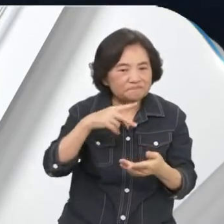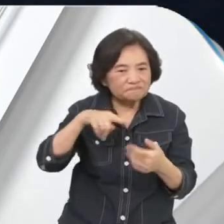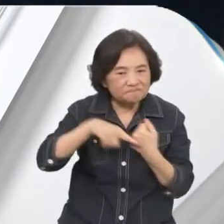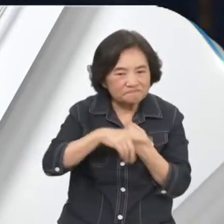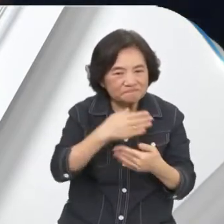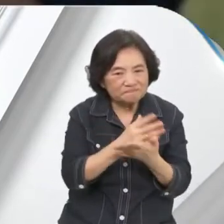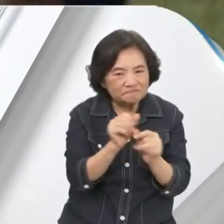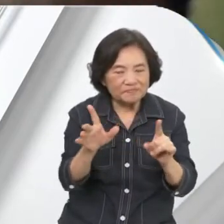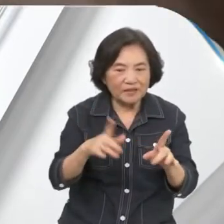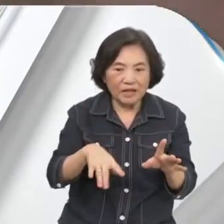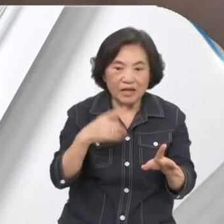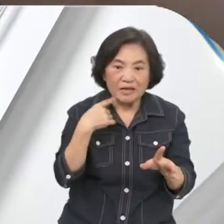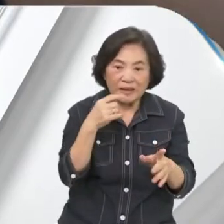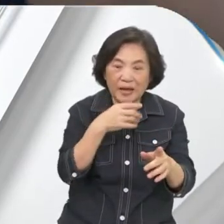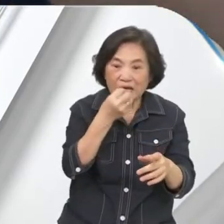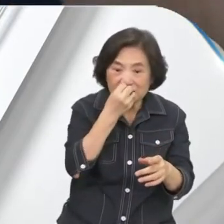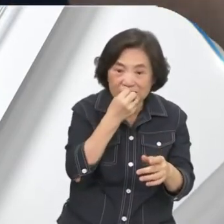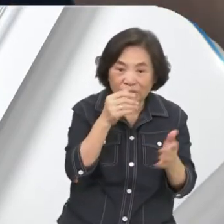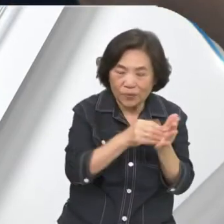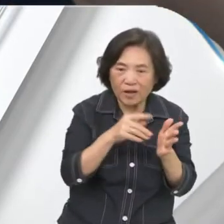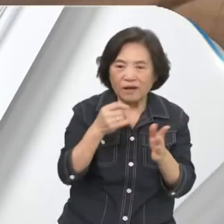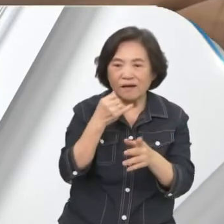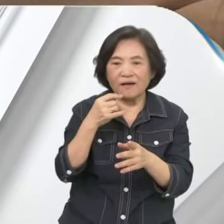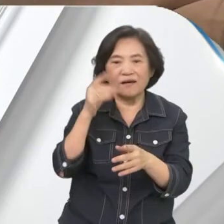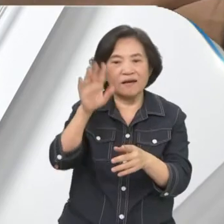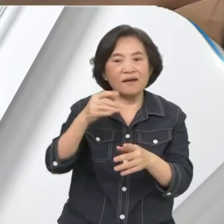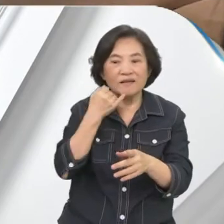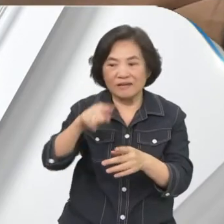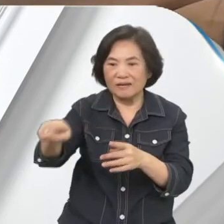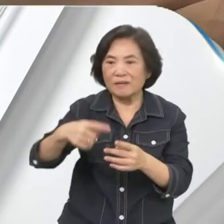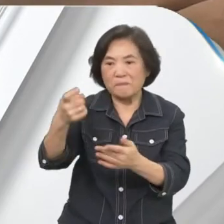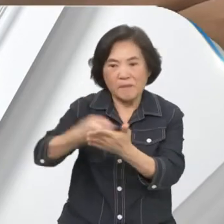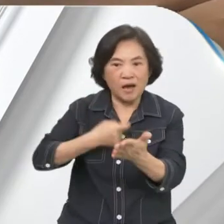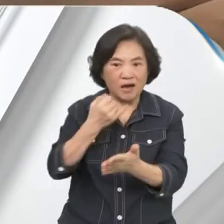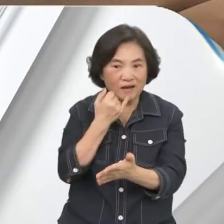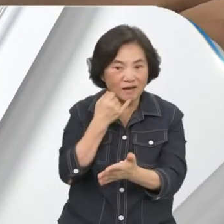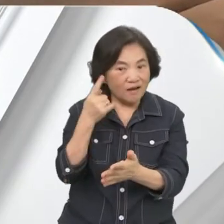究，用色来计价，不然当条牙痛的，我来做问题。下个新闻陈玉明，台东报道。